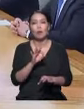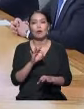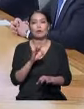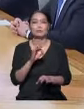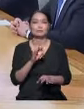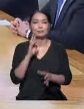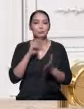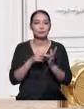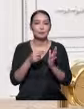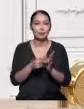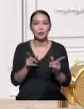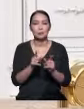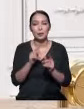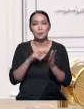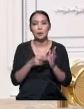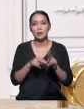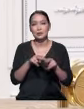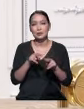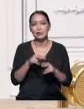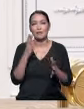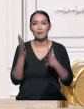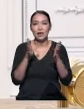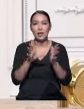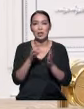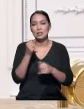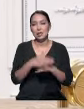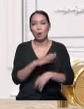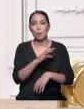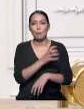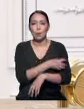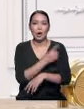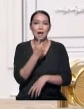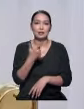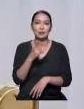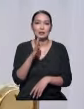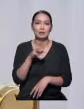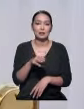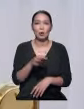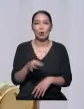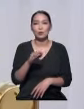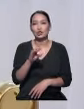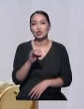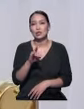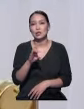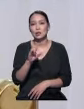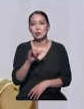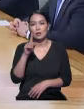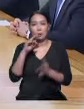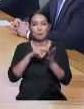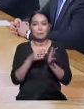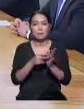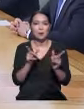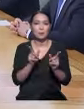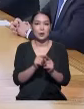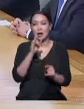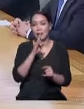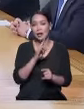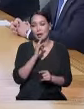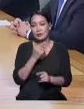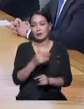по строительству ветряной электростанции мощностью 1 гигаватт в области ЖТСУ, а также о планах по взаимодействию с Казахстаном в